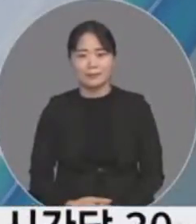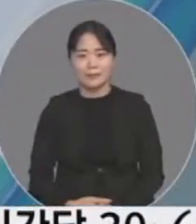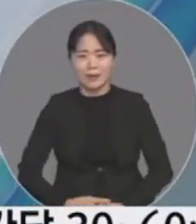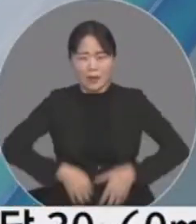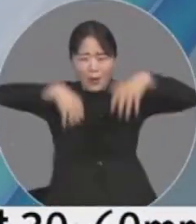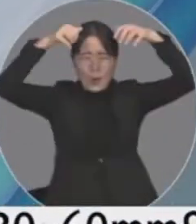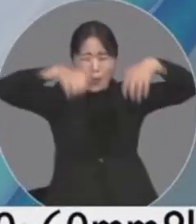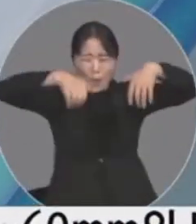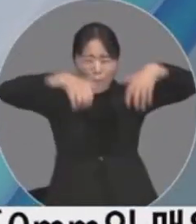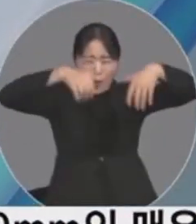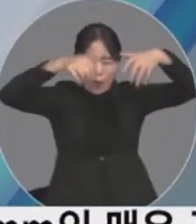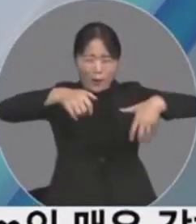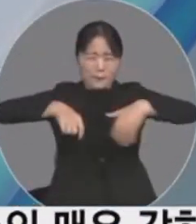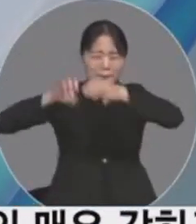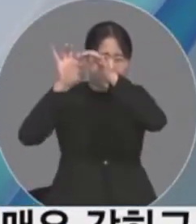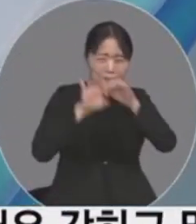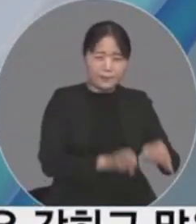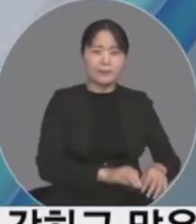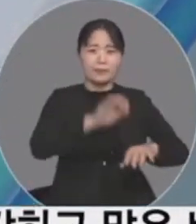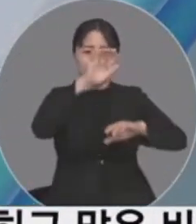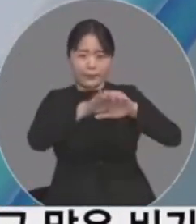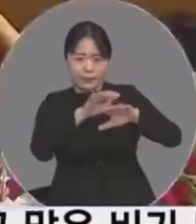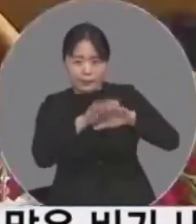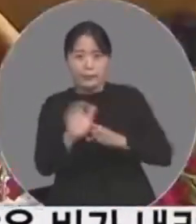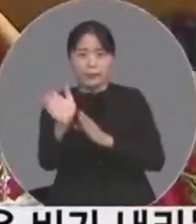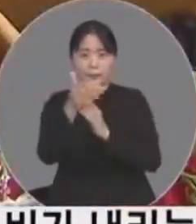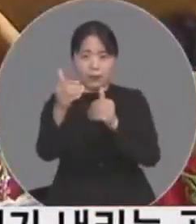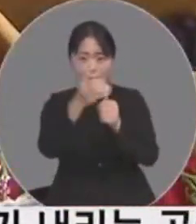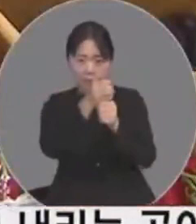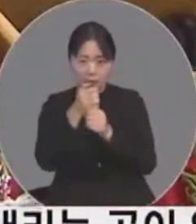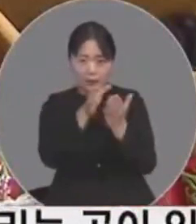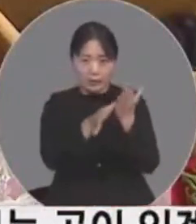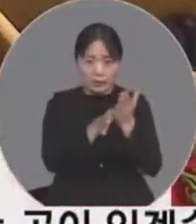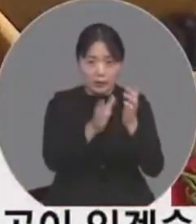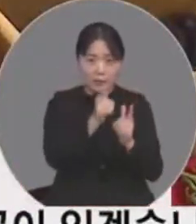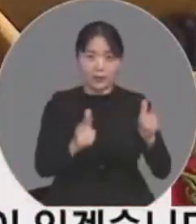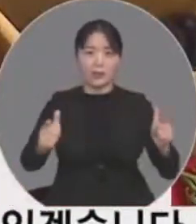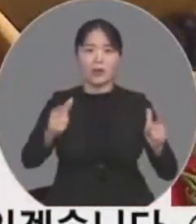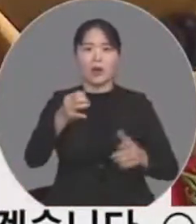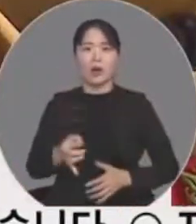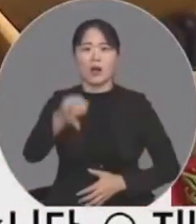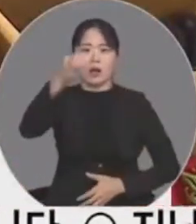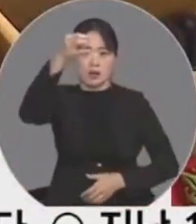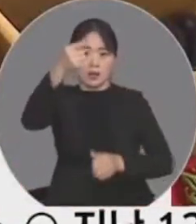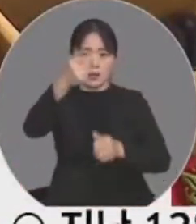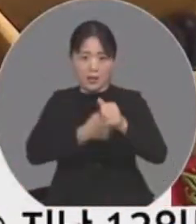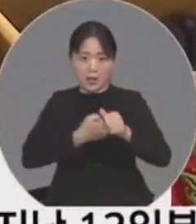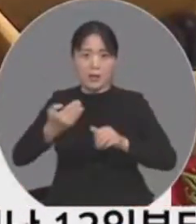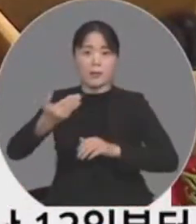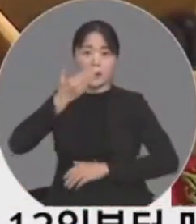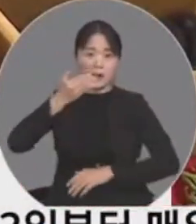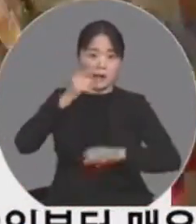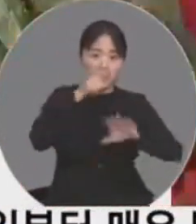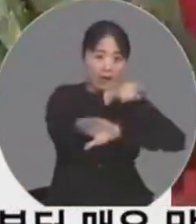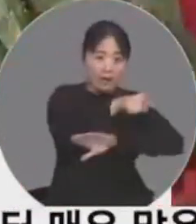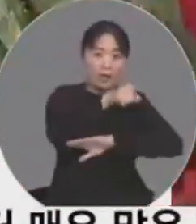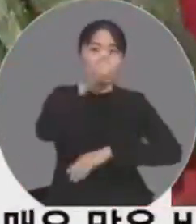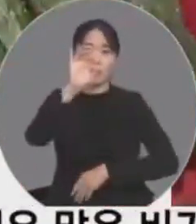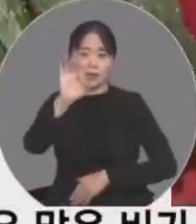기록적인 집중호우 속에 농산물 가격이 폭등한 가운데 외식 요금도 고공행진을 이어가고 있습니다.